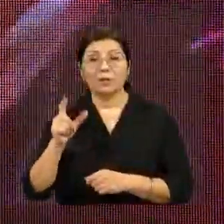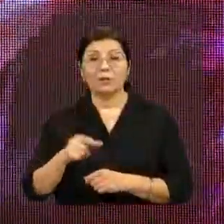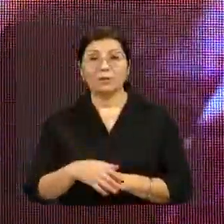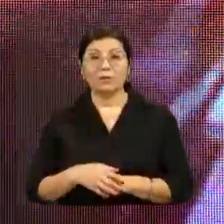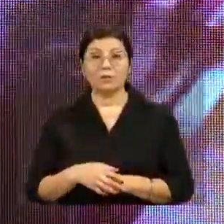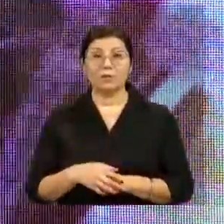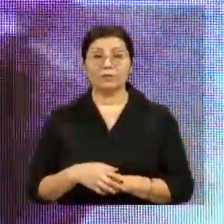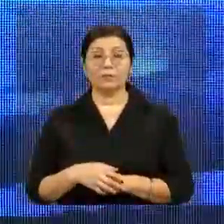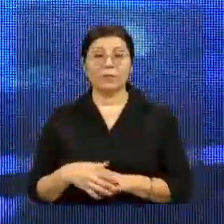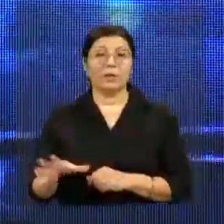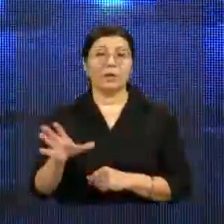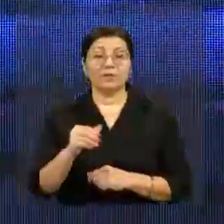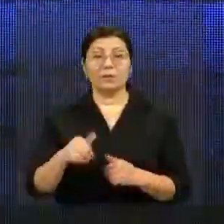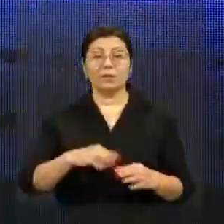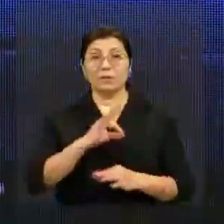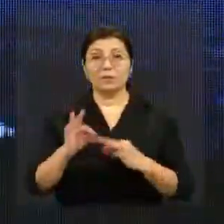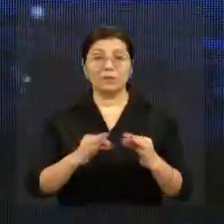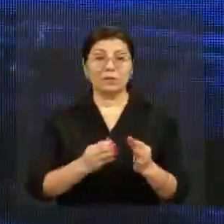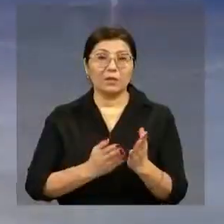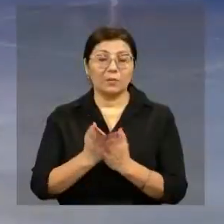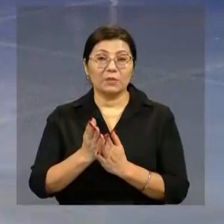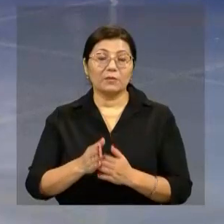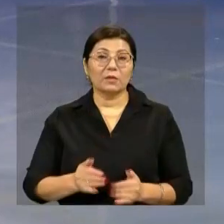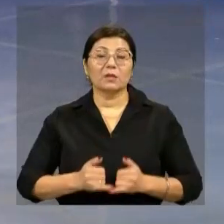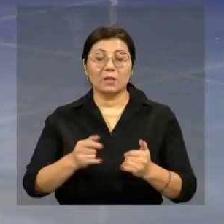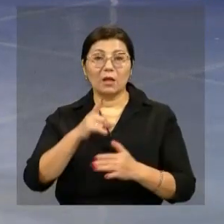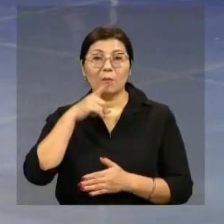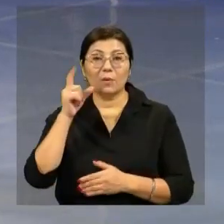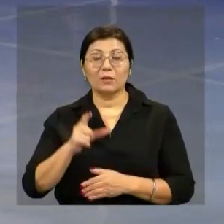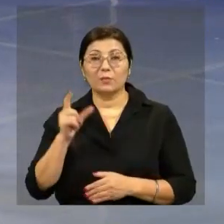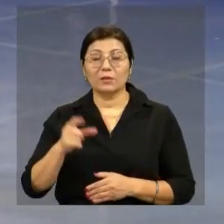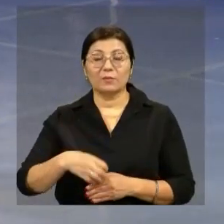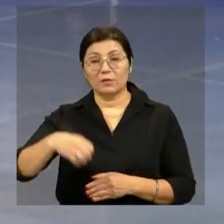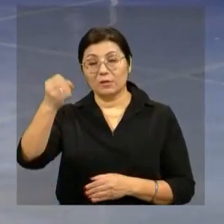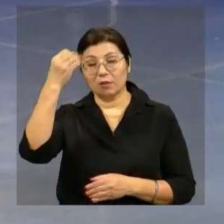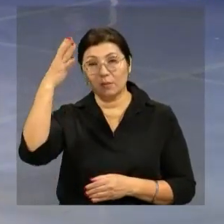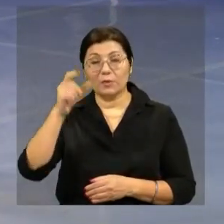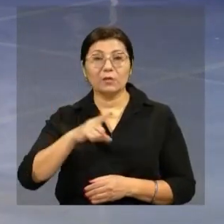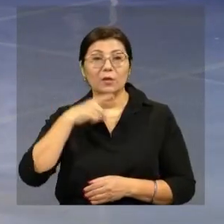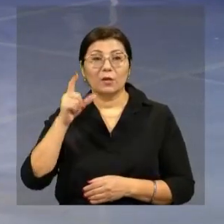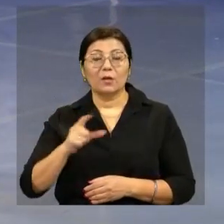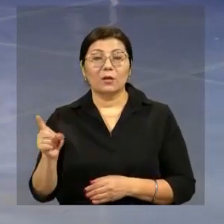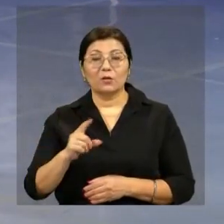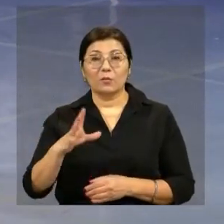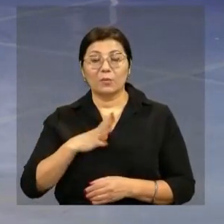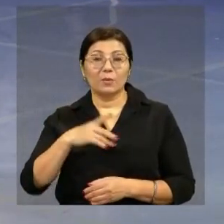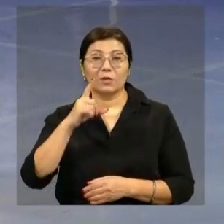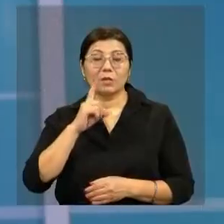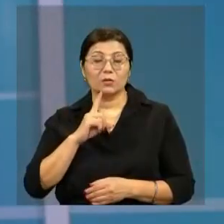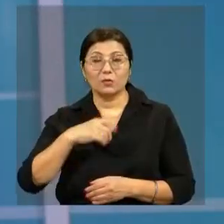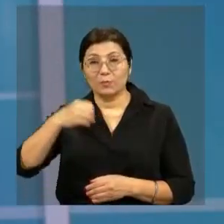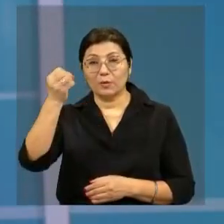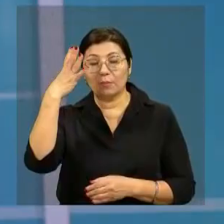Угу. То есть все ваши основные проекты, они направлены прежде всего на молодежь? Да, прежде всего на молодежь. На образование молодежи, чтобы было доступное образование,